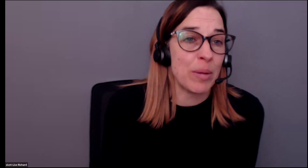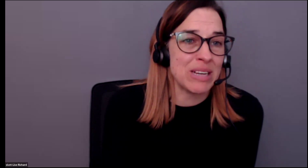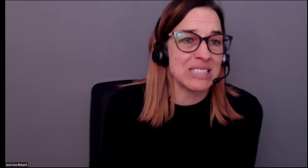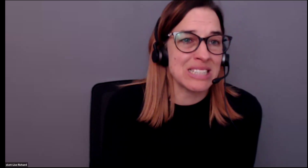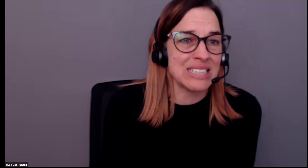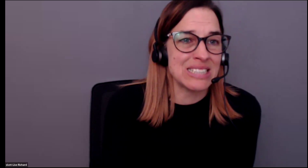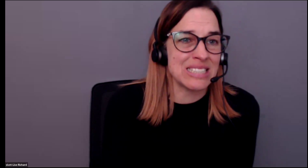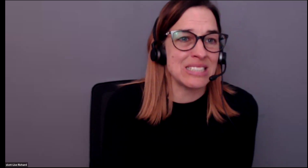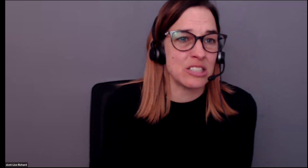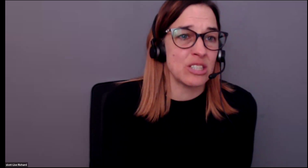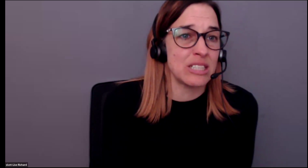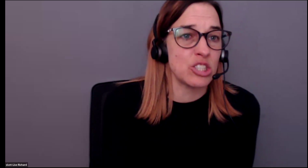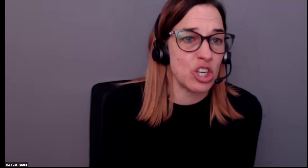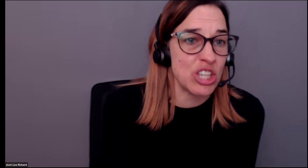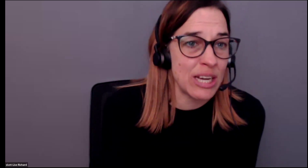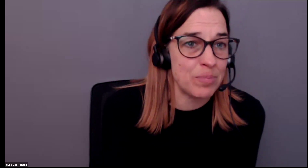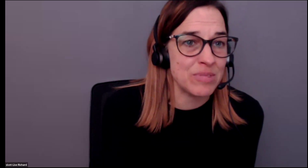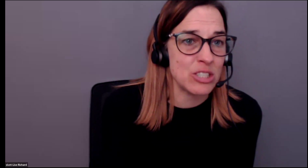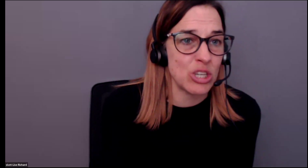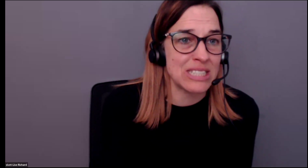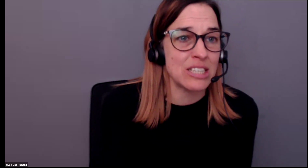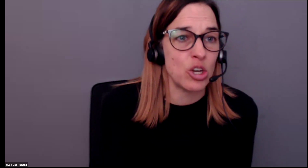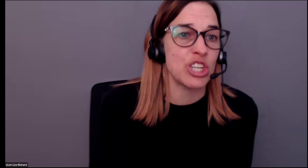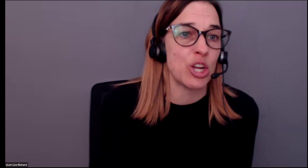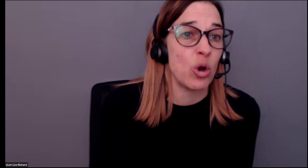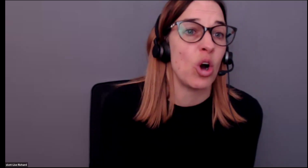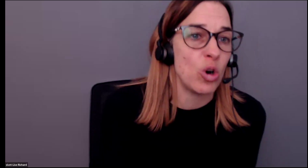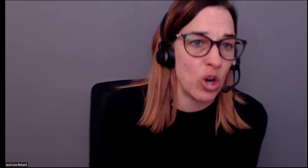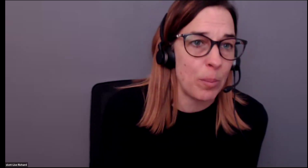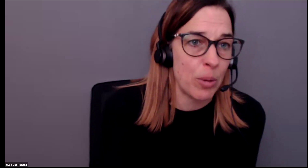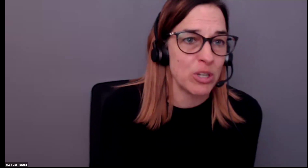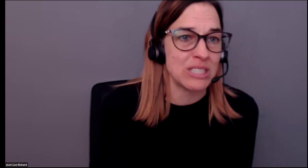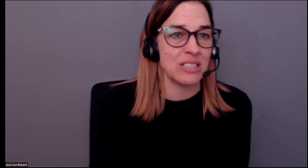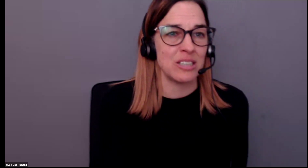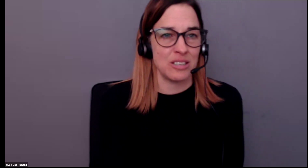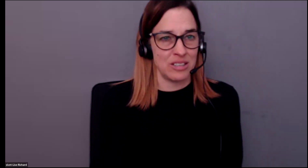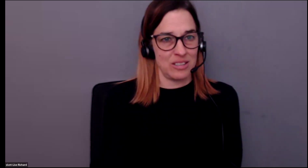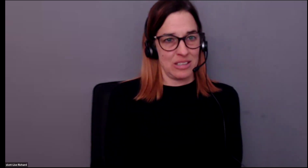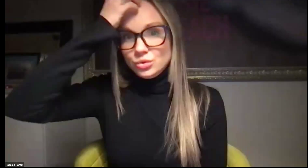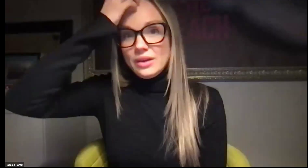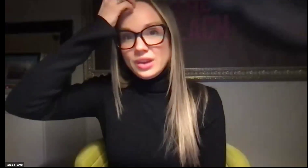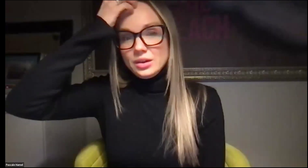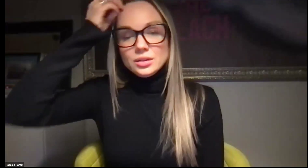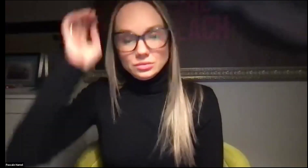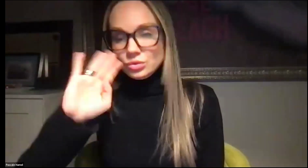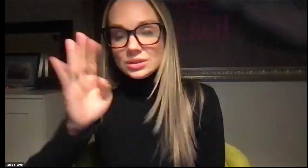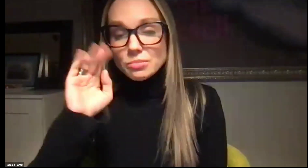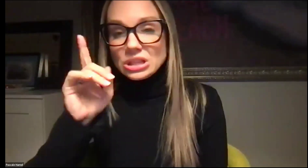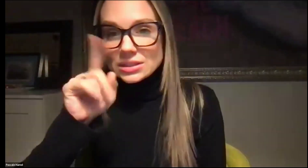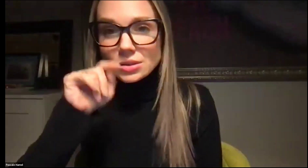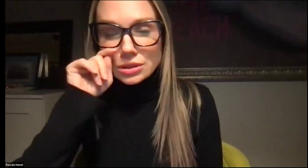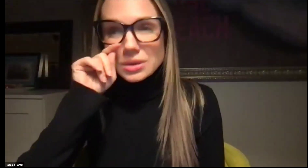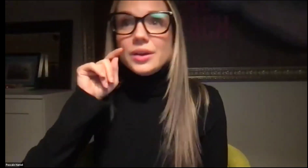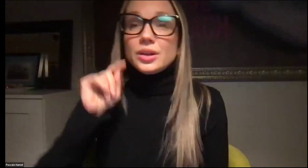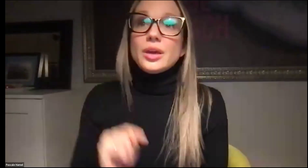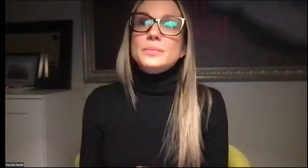comment on peut vraiment dire, tu sais, c'est ça, c'est ce que j'aime. Tu sais, je sais que chacun a leur propre style. Oui, tout à fait. C'est